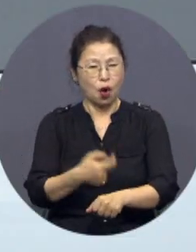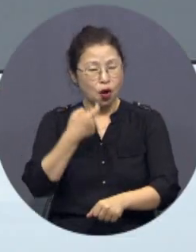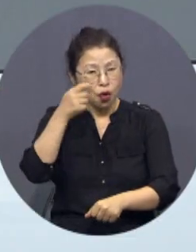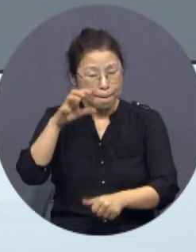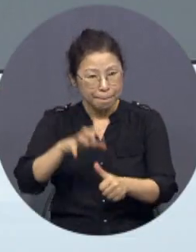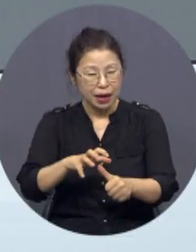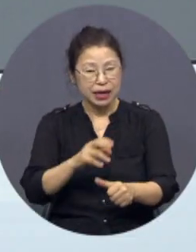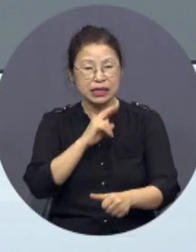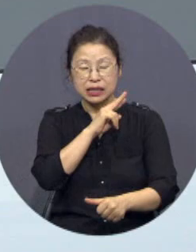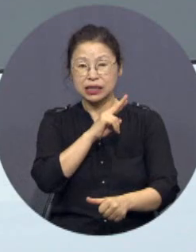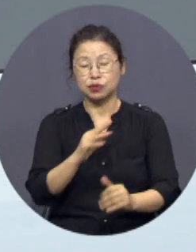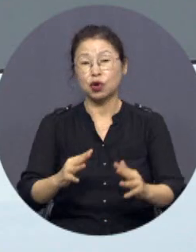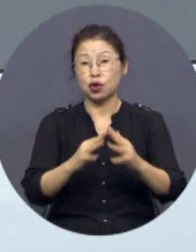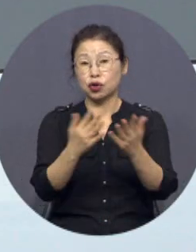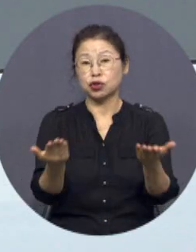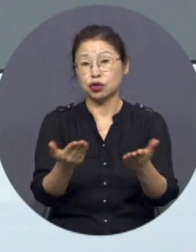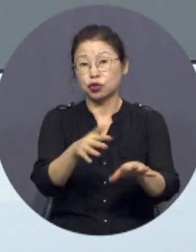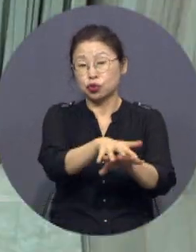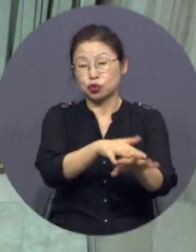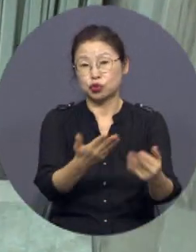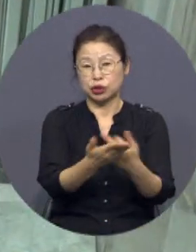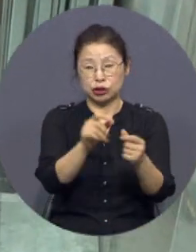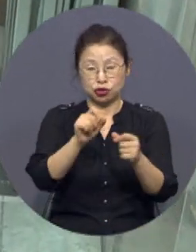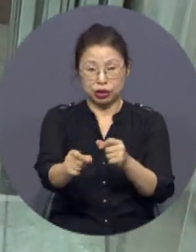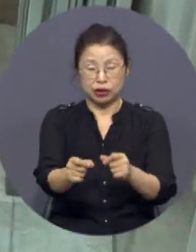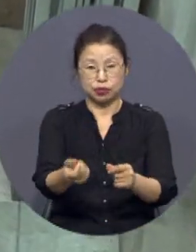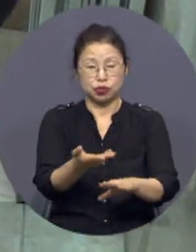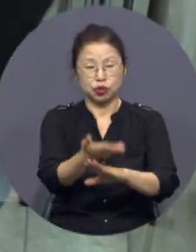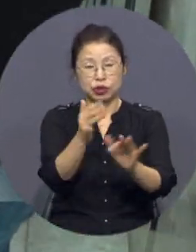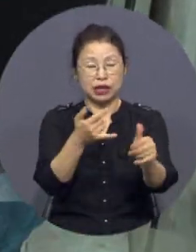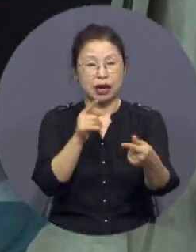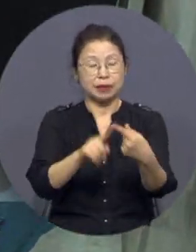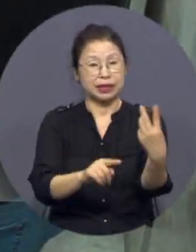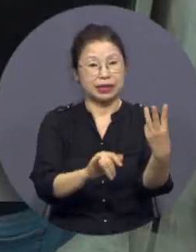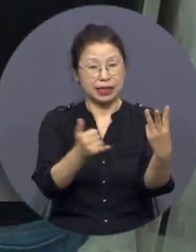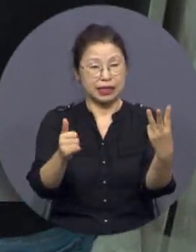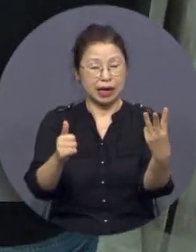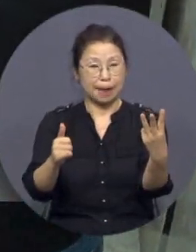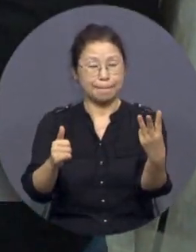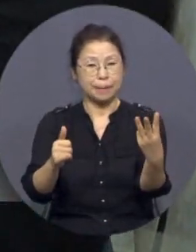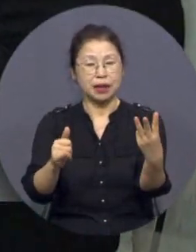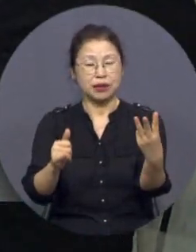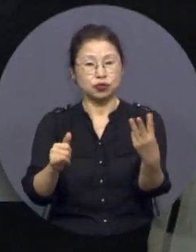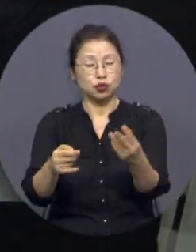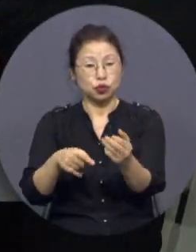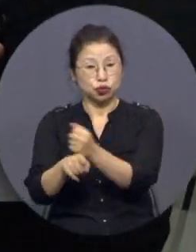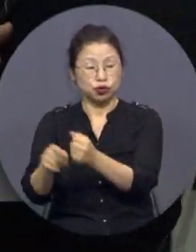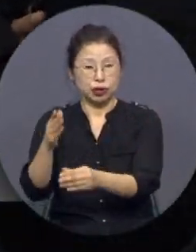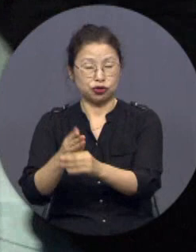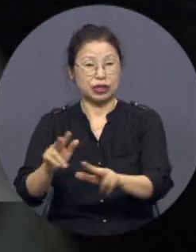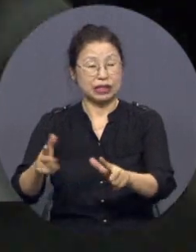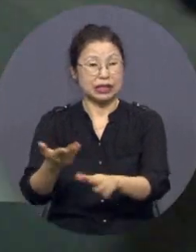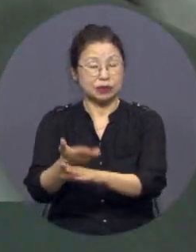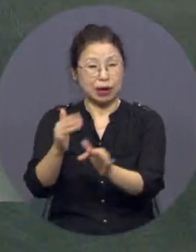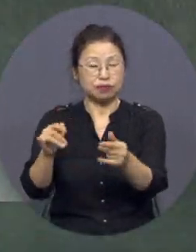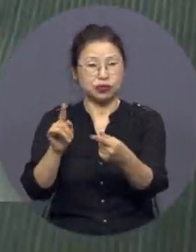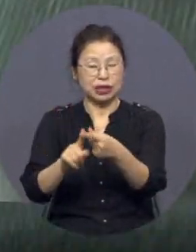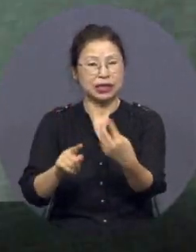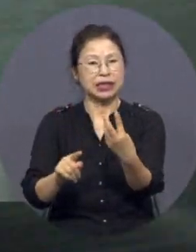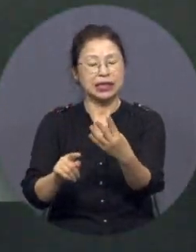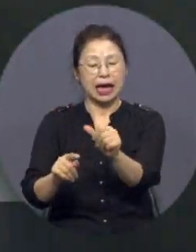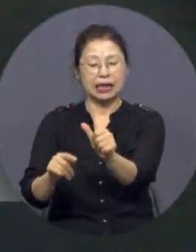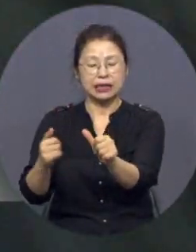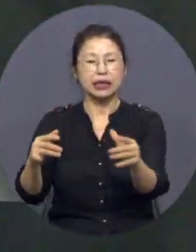혐의로 구속된 건설노조 제주지부 전현직 간부 3명과 불구속 상태로 조사를 받은 현직 간부 1명을